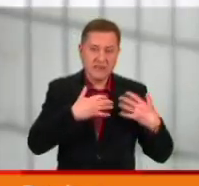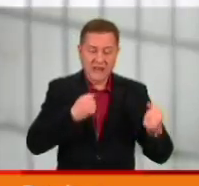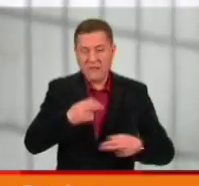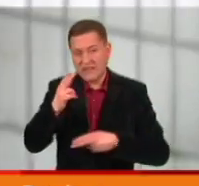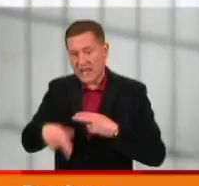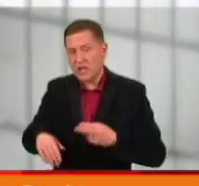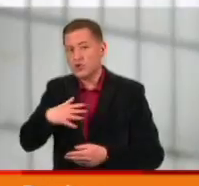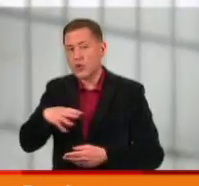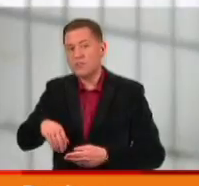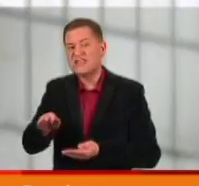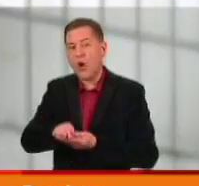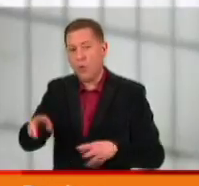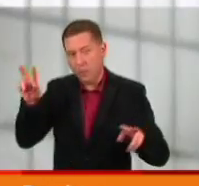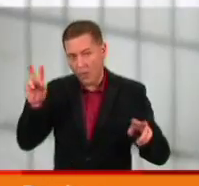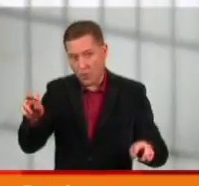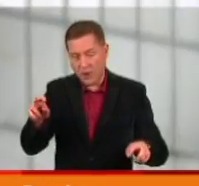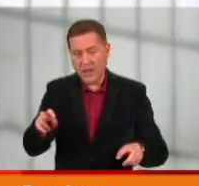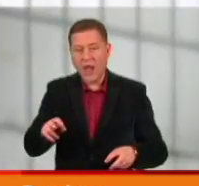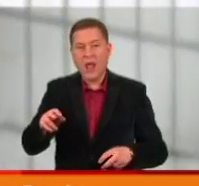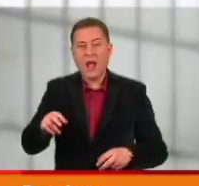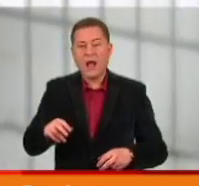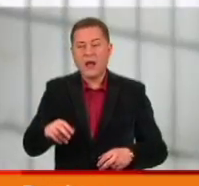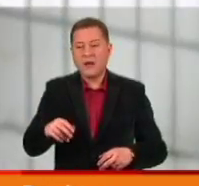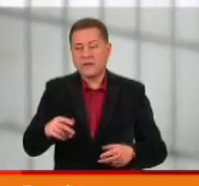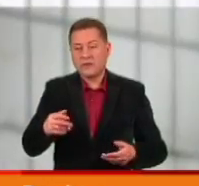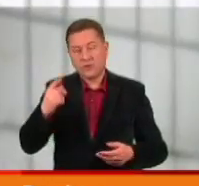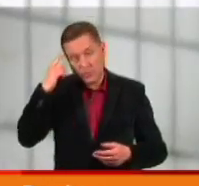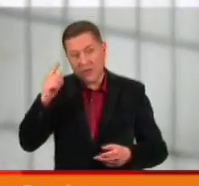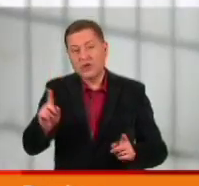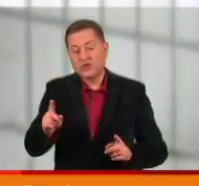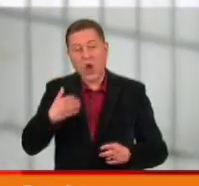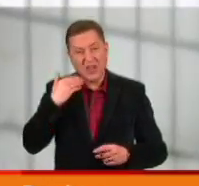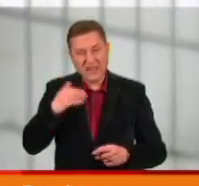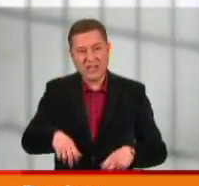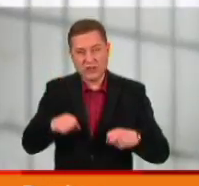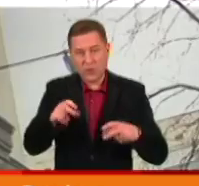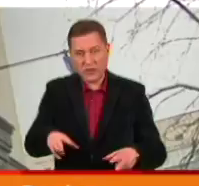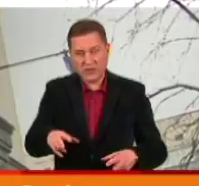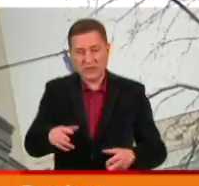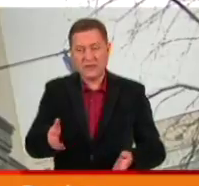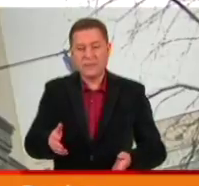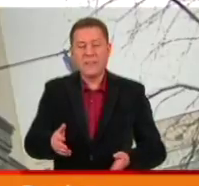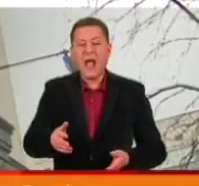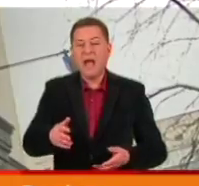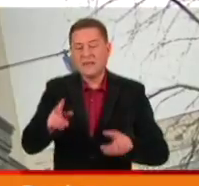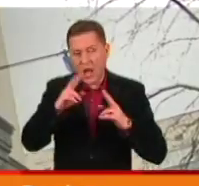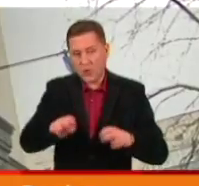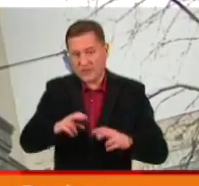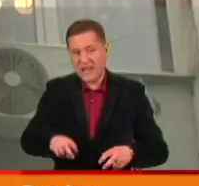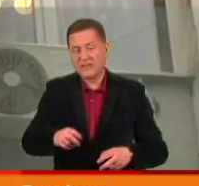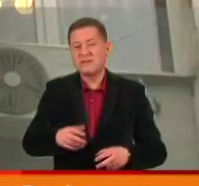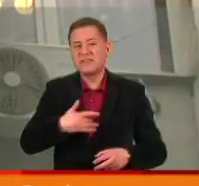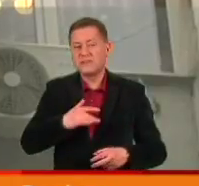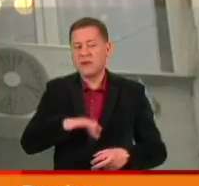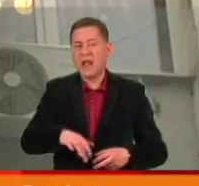щоб взяти негласні всі чорушкові дії. І за 3 тижні наслухали на що? На легкий злочин? Чи на дисциплінарку наслухали? На розгляд дисциплінарна комісія